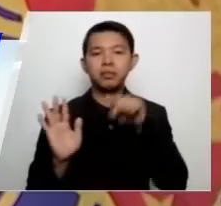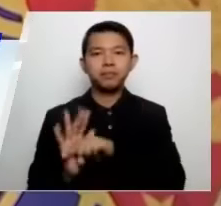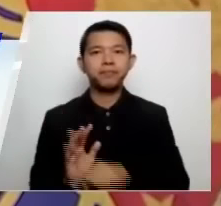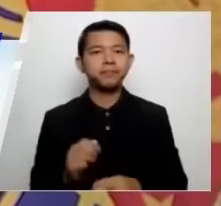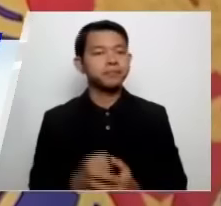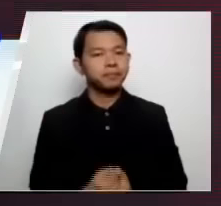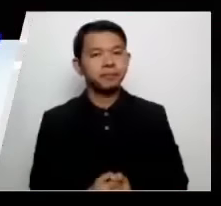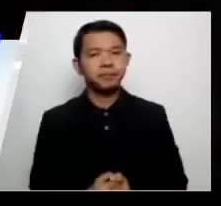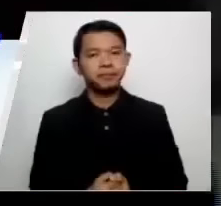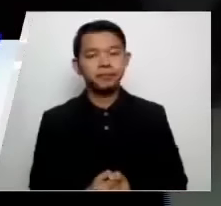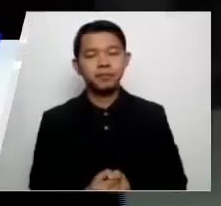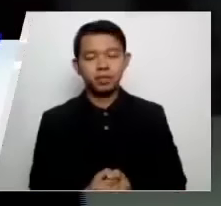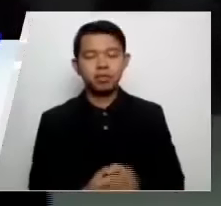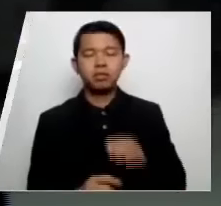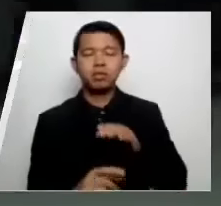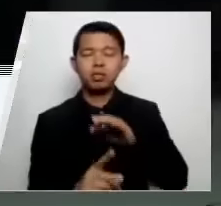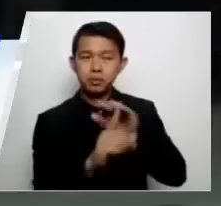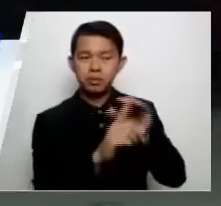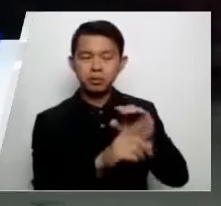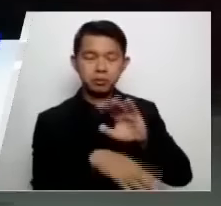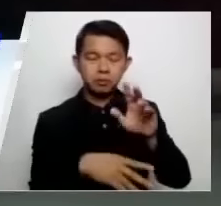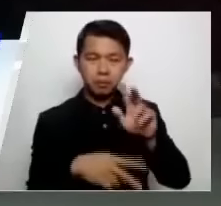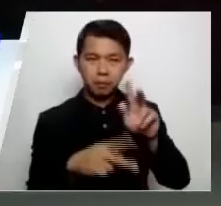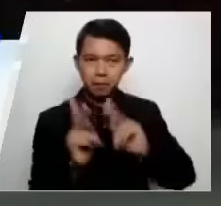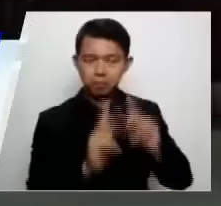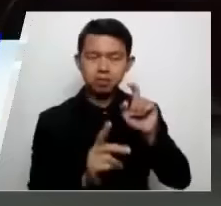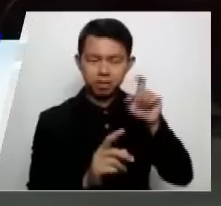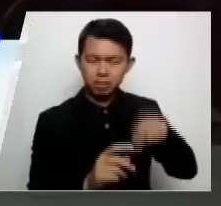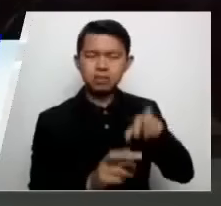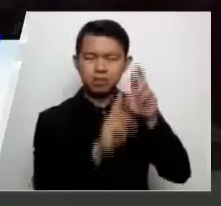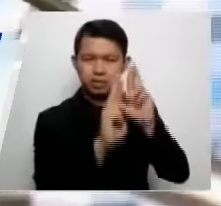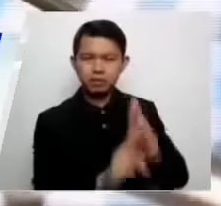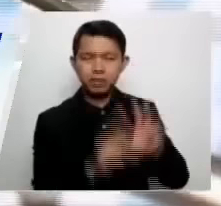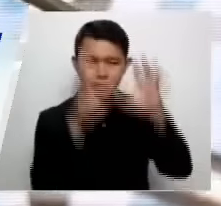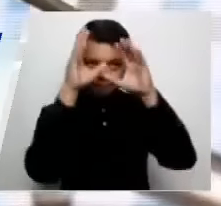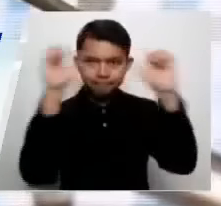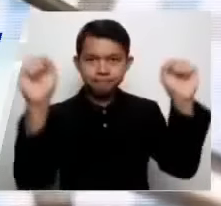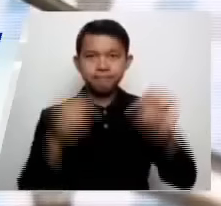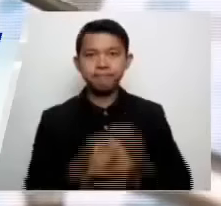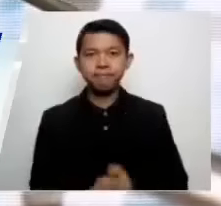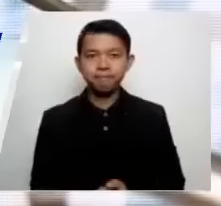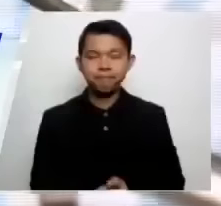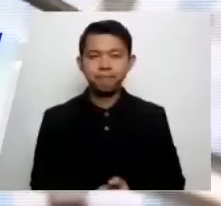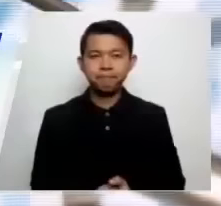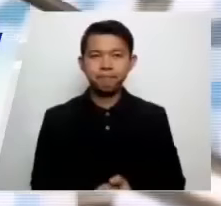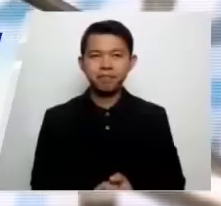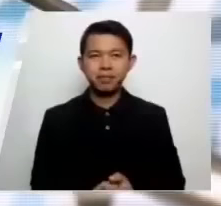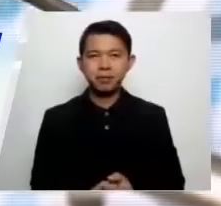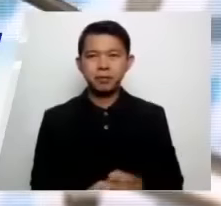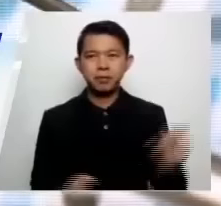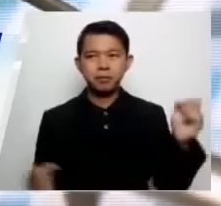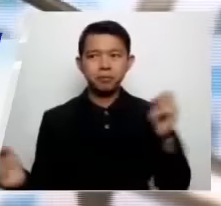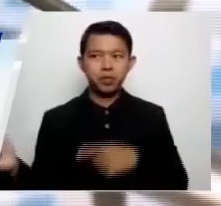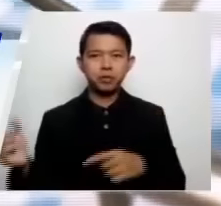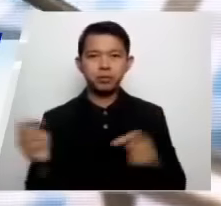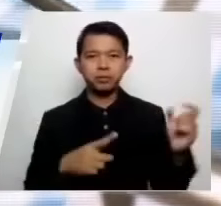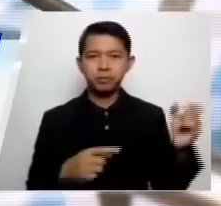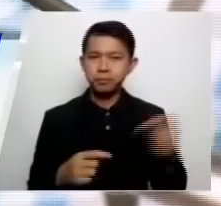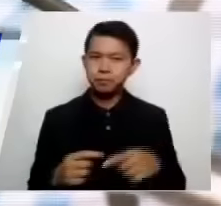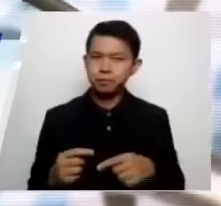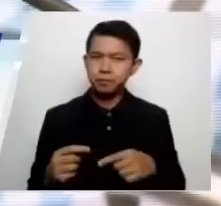Pangulo. Sa gitna ng patot sa dahan ng magkabilang kampo at panawagan ni Duterte sa PNP at AFP